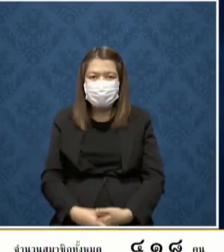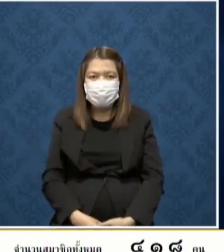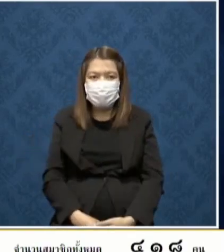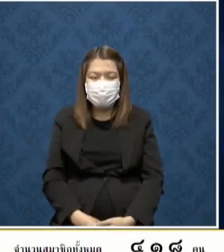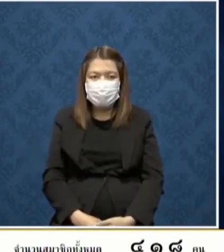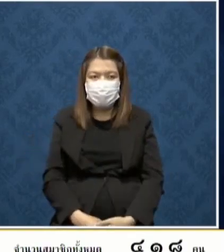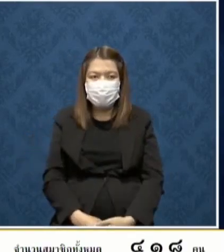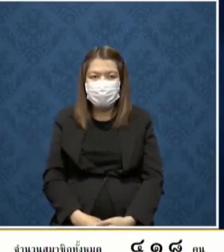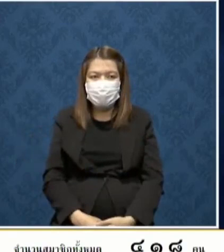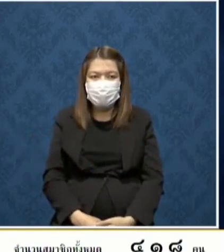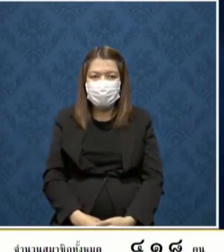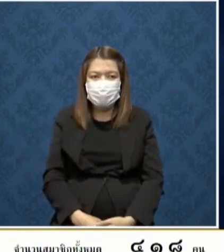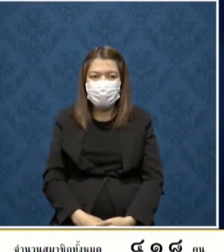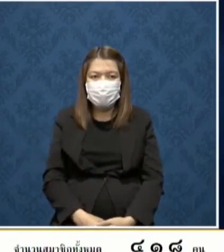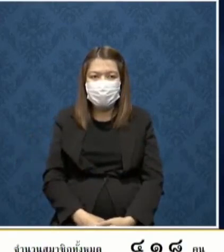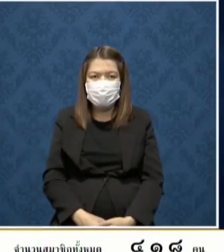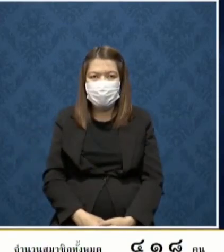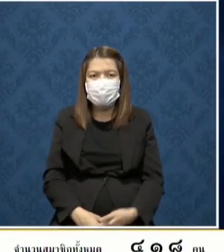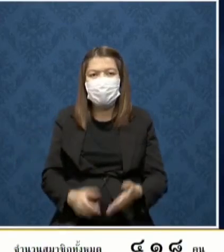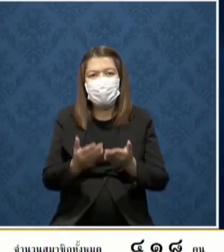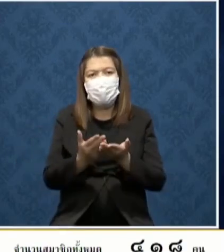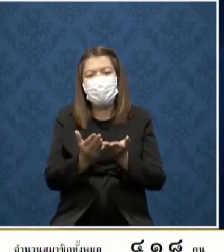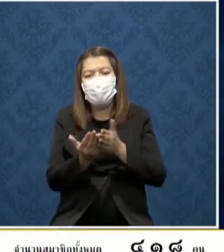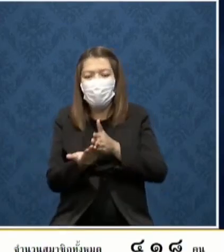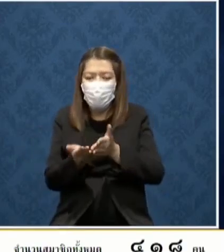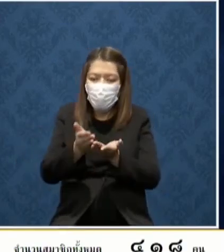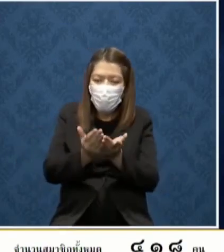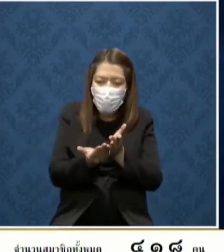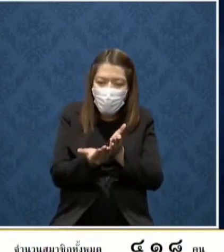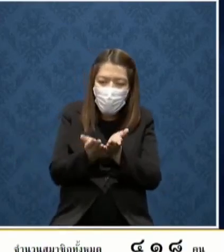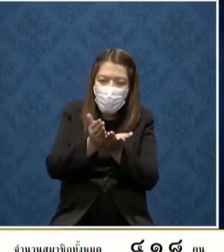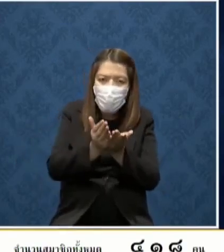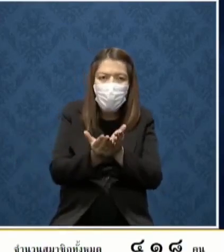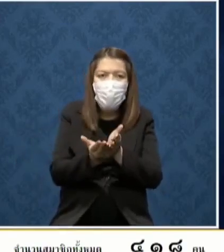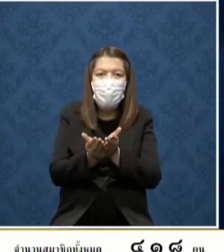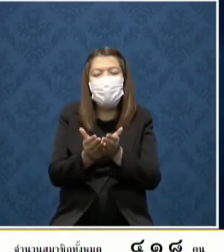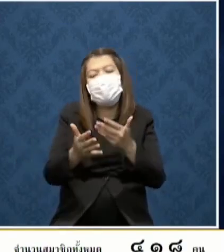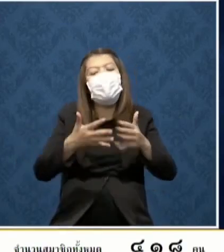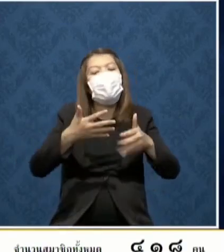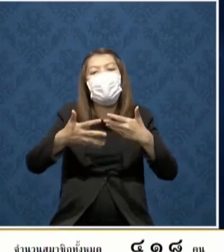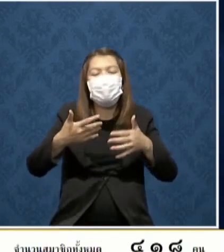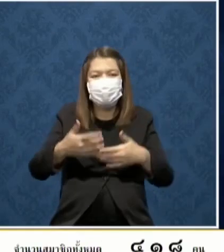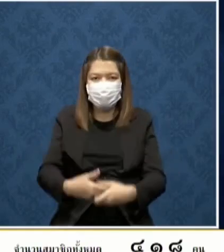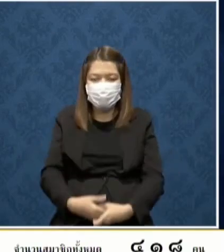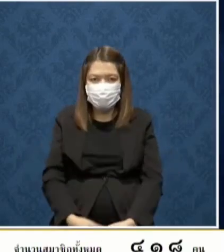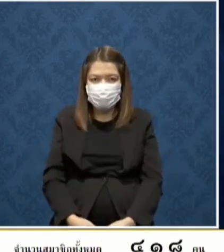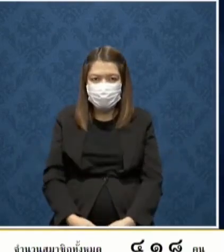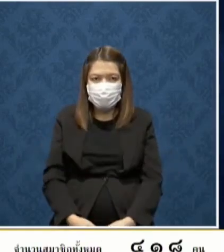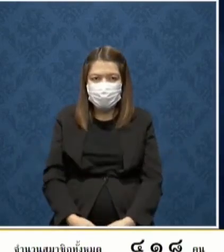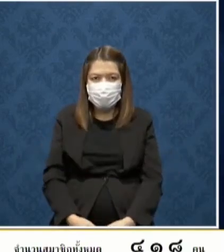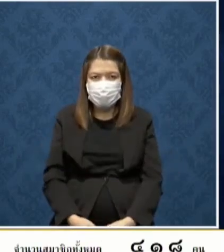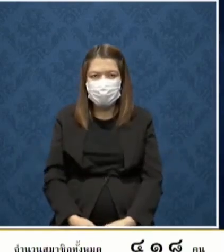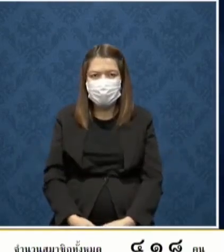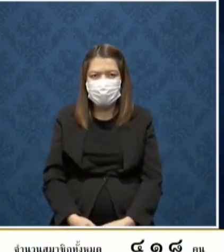แล้วกยบอกอครั่า เรือมกจะโครงมากข้นหน่อยนะ แต่ไม่เป็ไรพร้มทงยืนยัว่